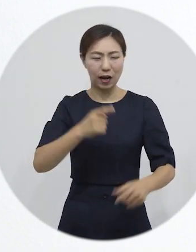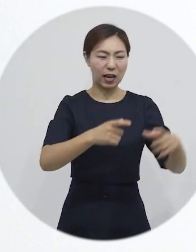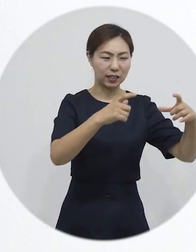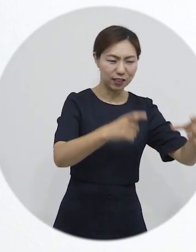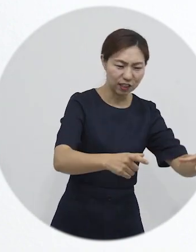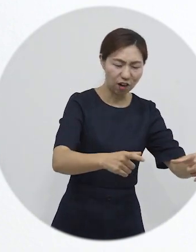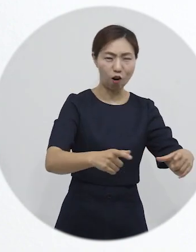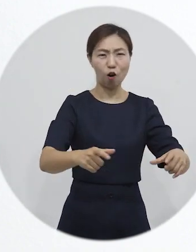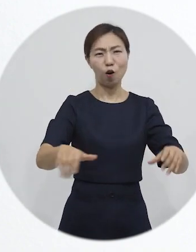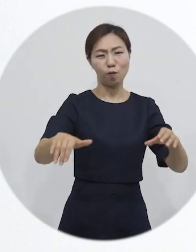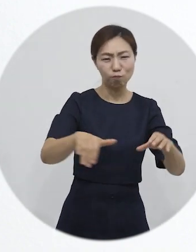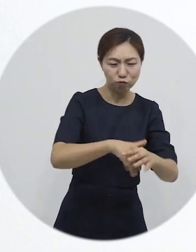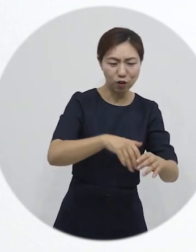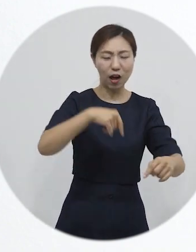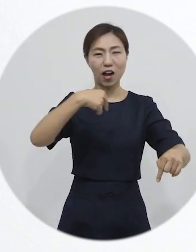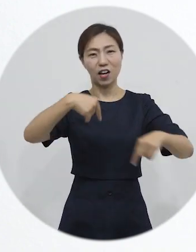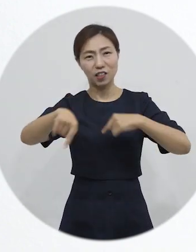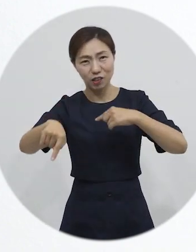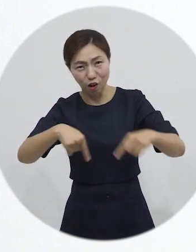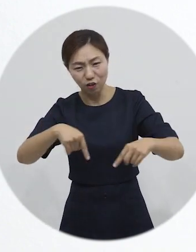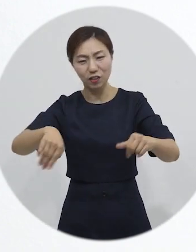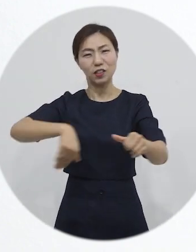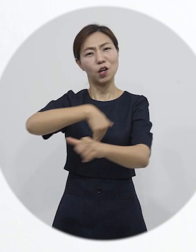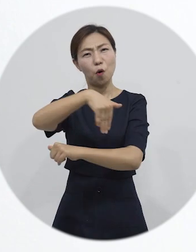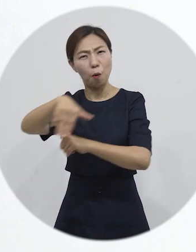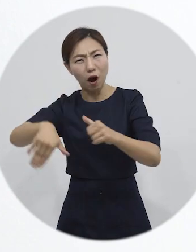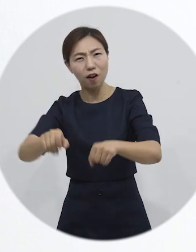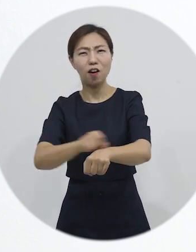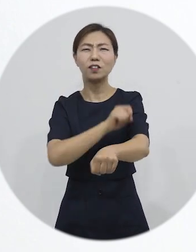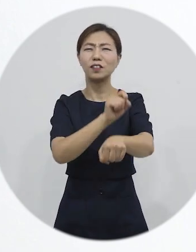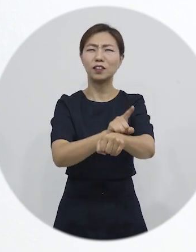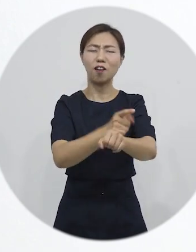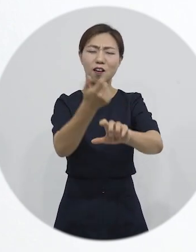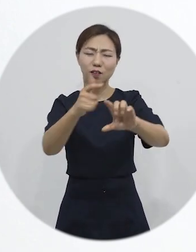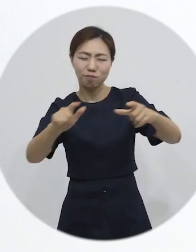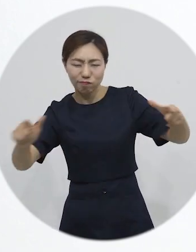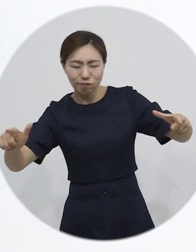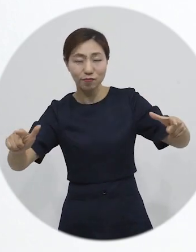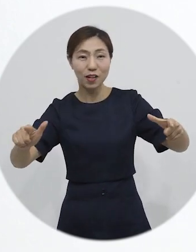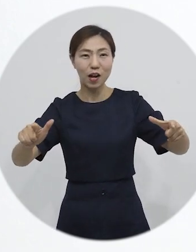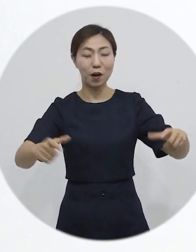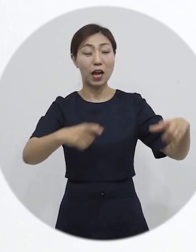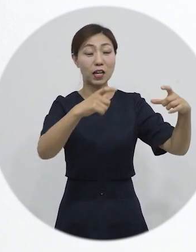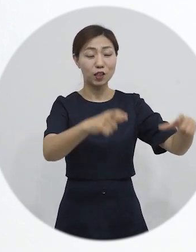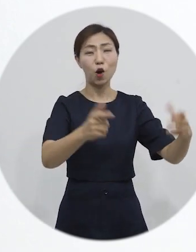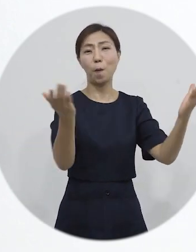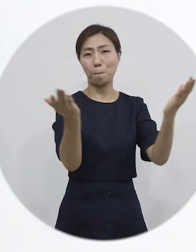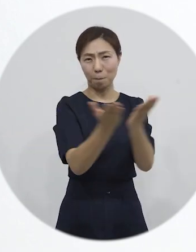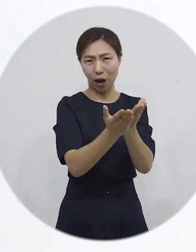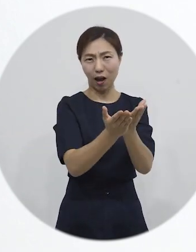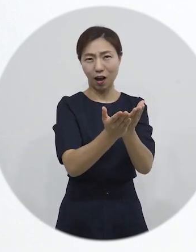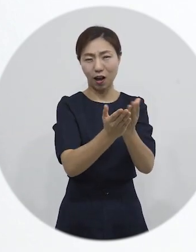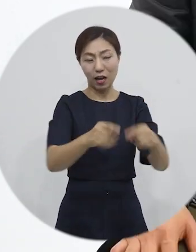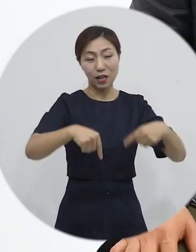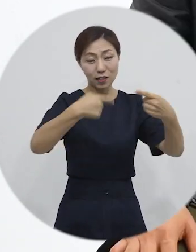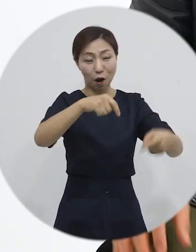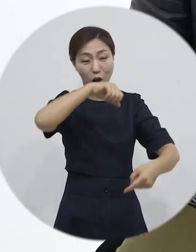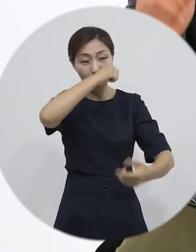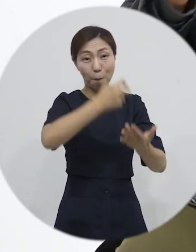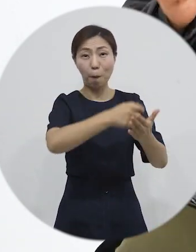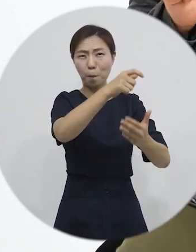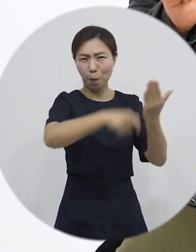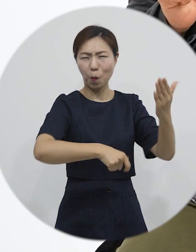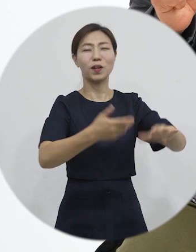문화적인, 그리고 정치적인 어떤 환경의 특수성에 따라서 다 바뀌고 있더라 라고 하는 것을 기억해 주시면 좋습니다.